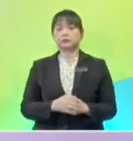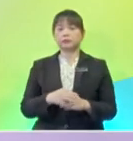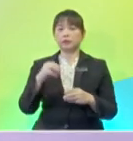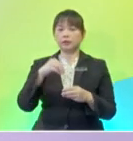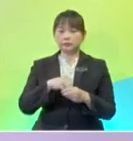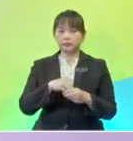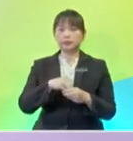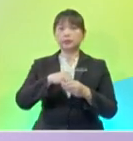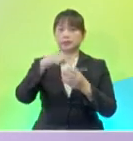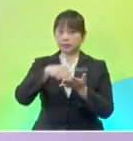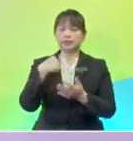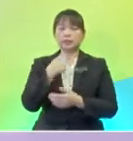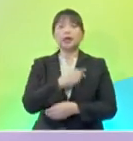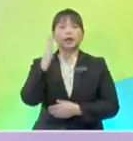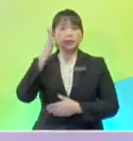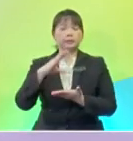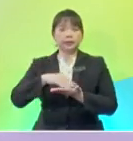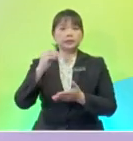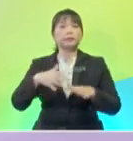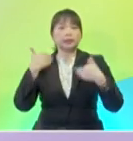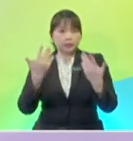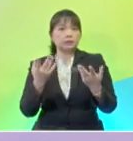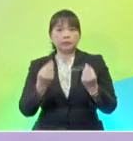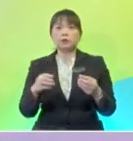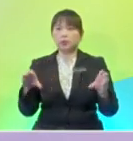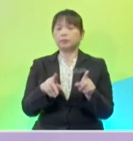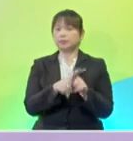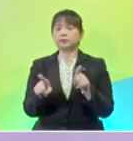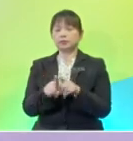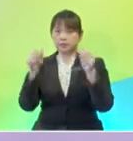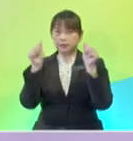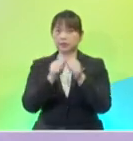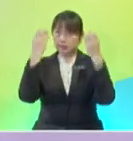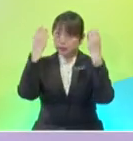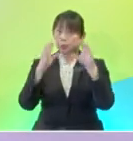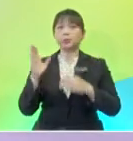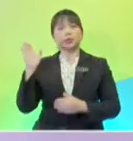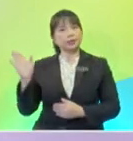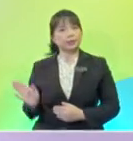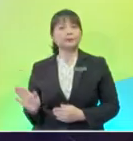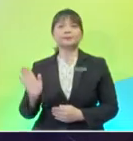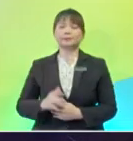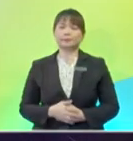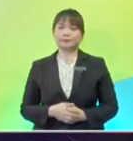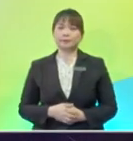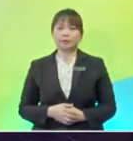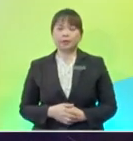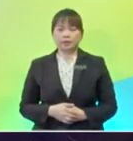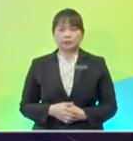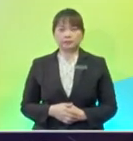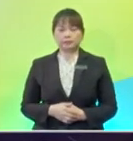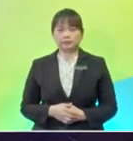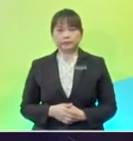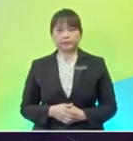kaidah pengorakan jejari bersama dengan Cikgu kita siapa lagi kalau bukan cekgu Sakinah Oke Teguh